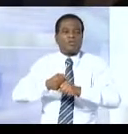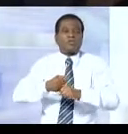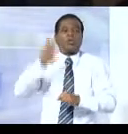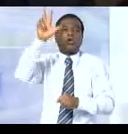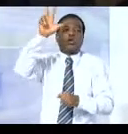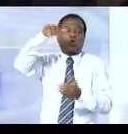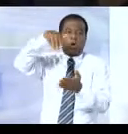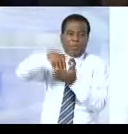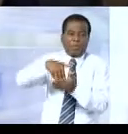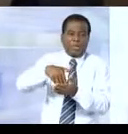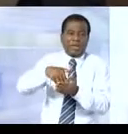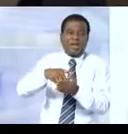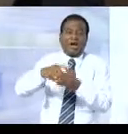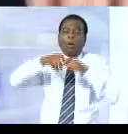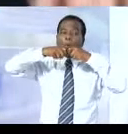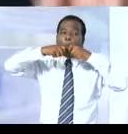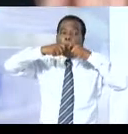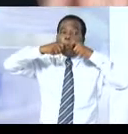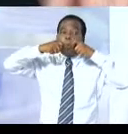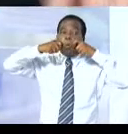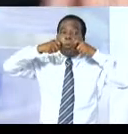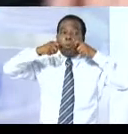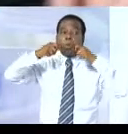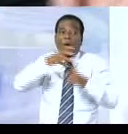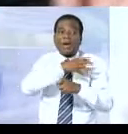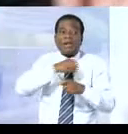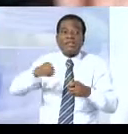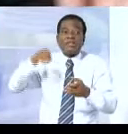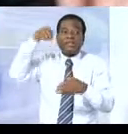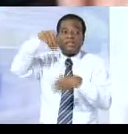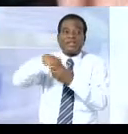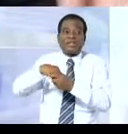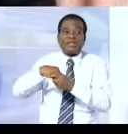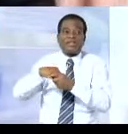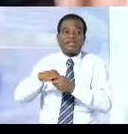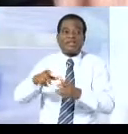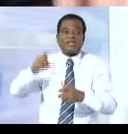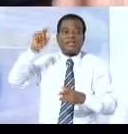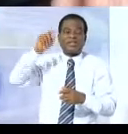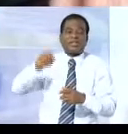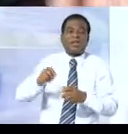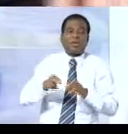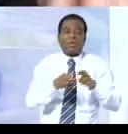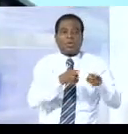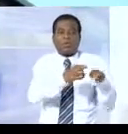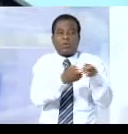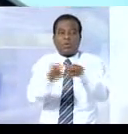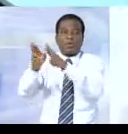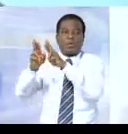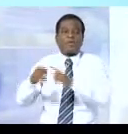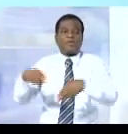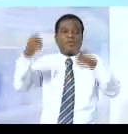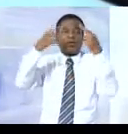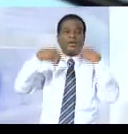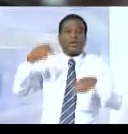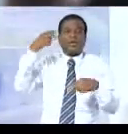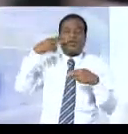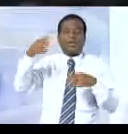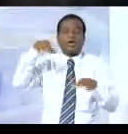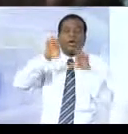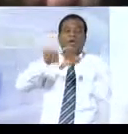3000 kits d'alcotest. L'introduction de l'alcotest dans le cadre de la sécurité routière vient à point nommé, vu qu'en